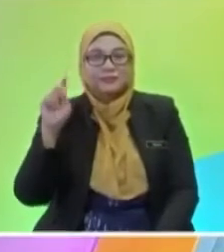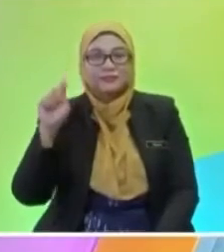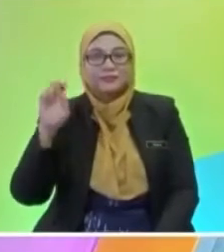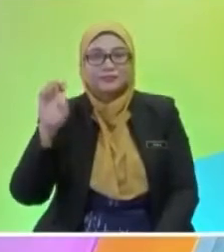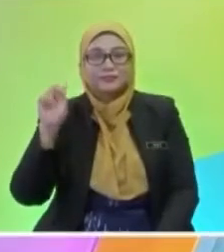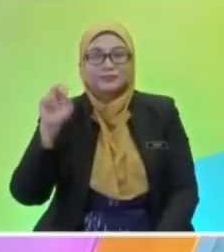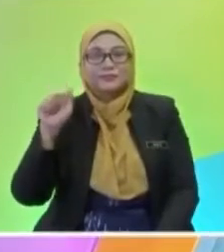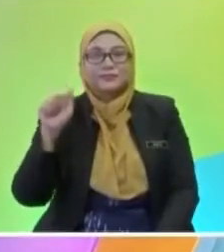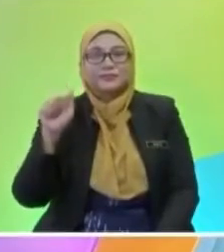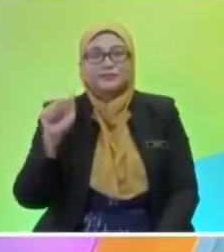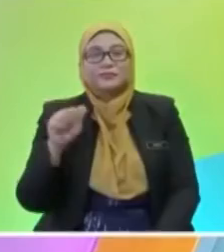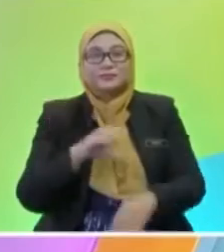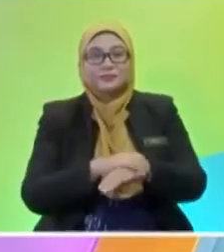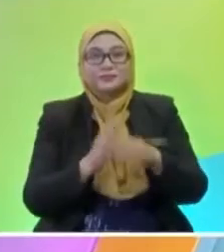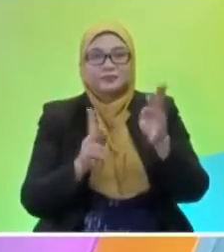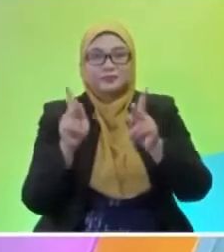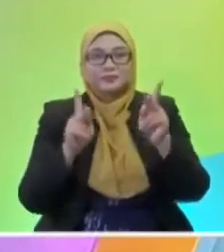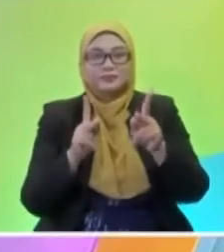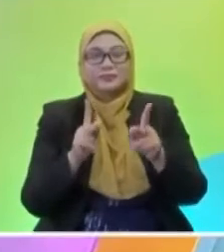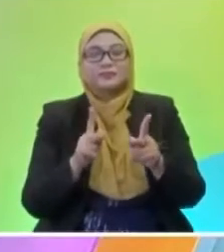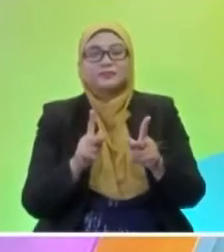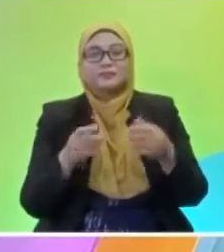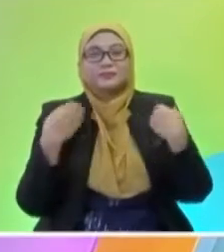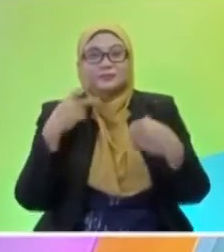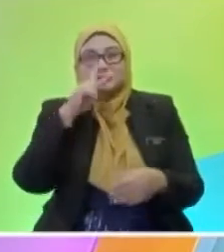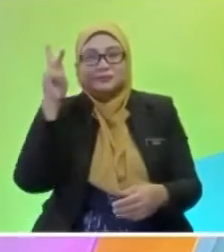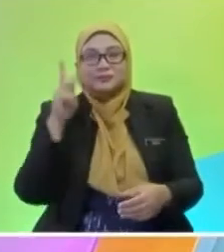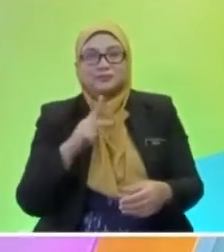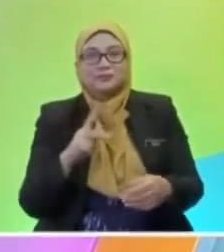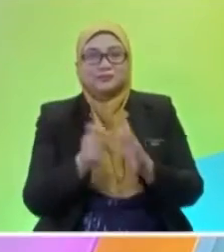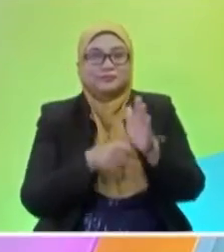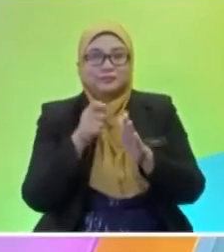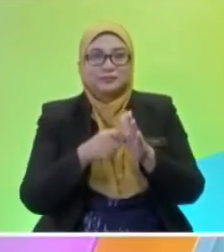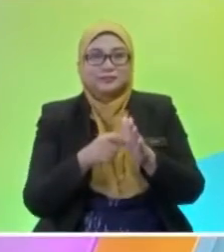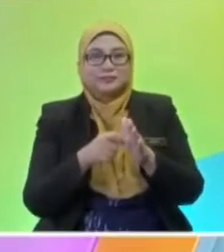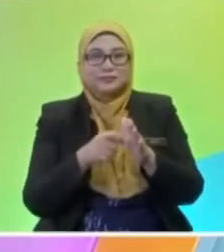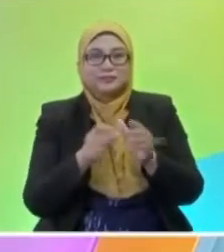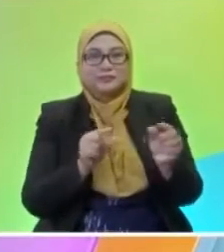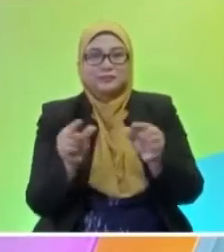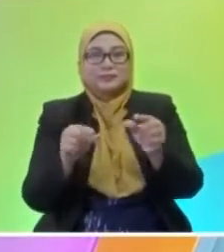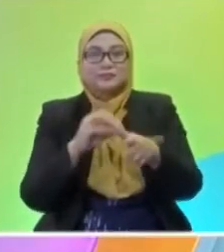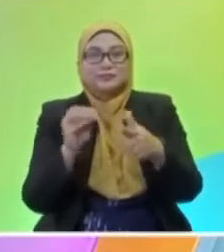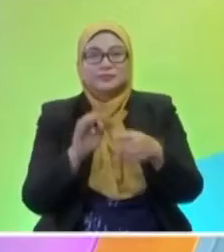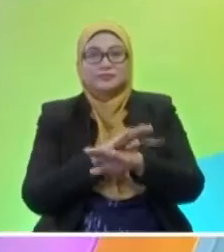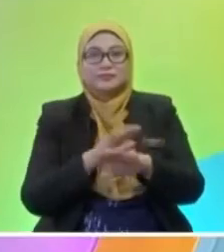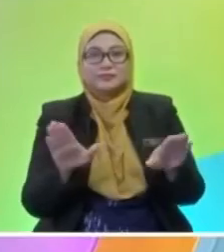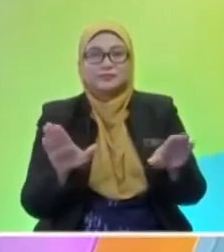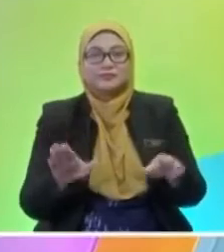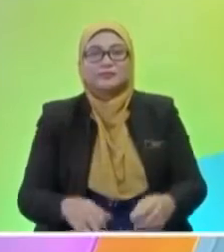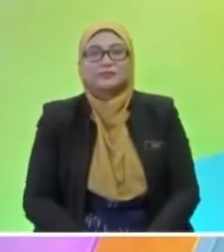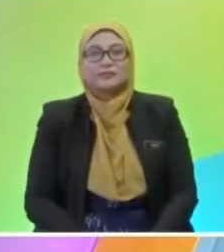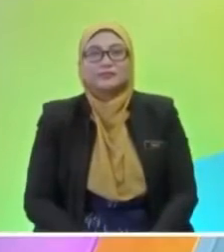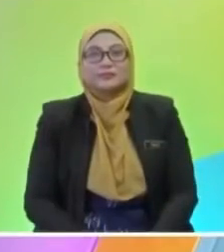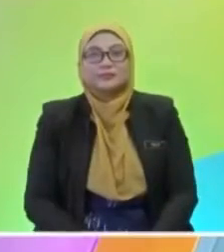tengok adakah tayar ni berpusing ataupun tidak. Okey Cikgu, saya cuba. Okey, cuba tekan. Oh. Okey, lagi satu. Lagi